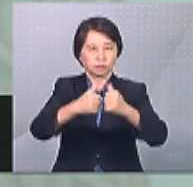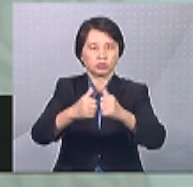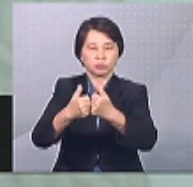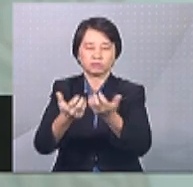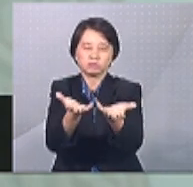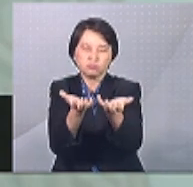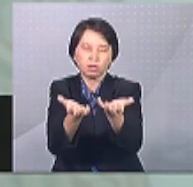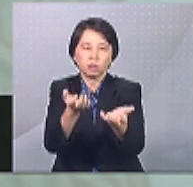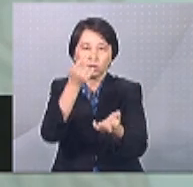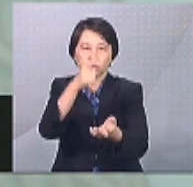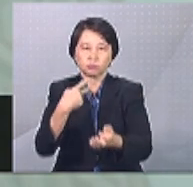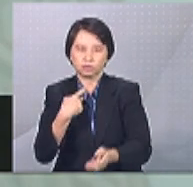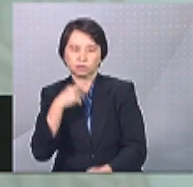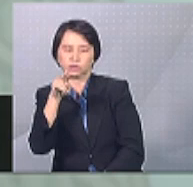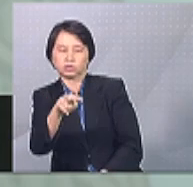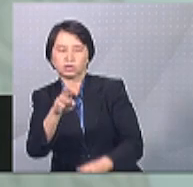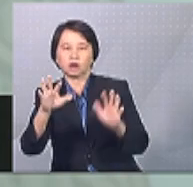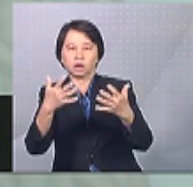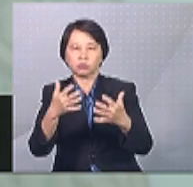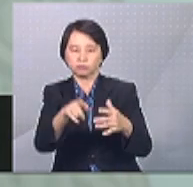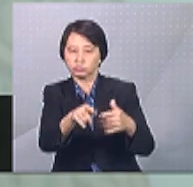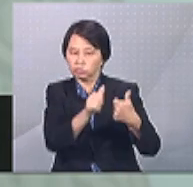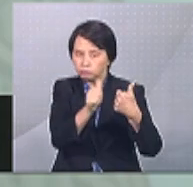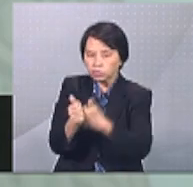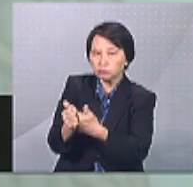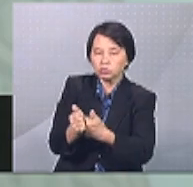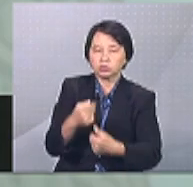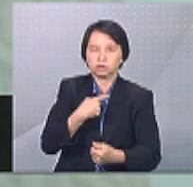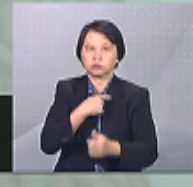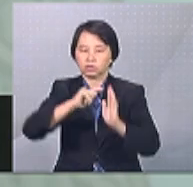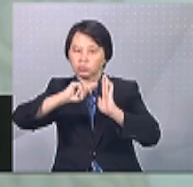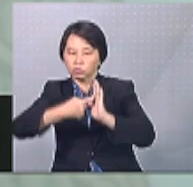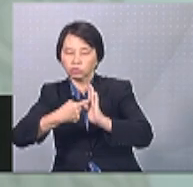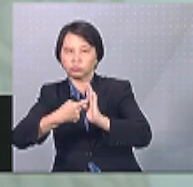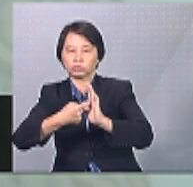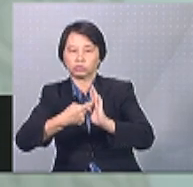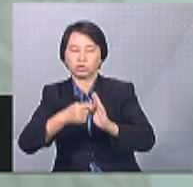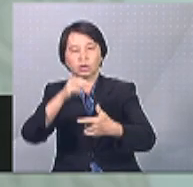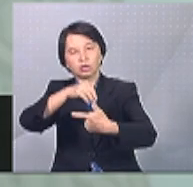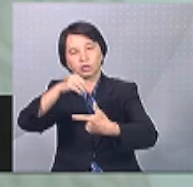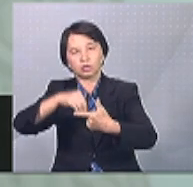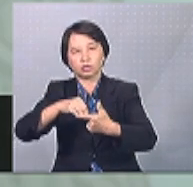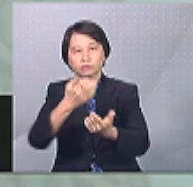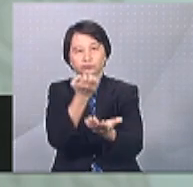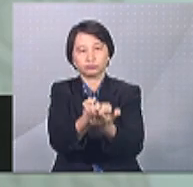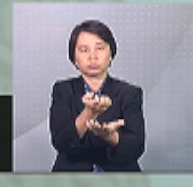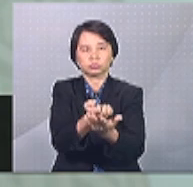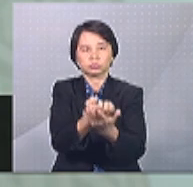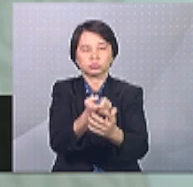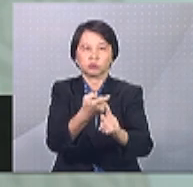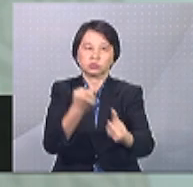inginkan untuk kita lihat bagaimana kepatuhan untuk kita memulakan ataupun ekonomi